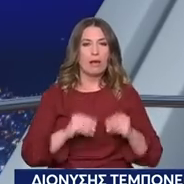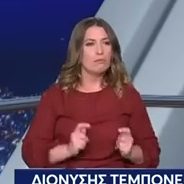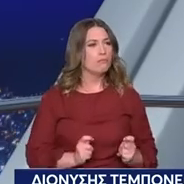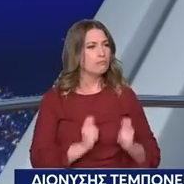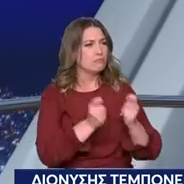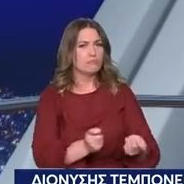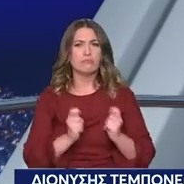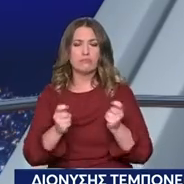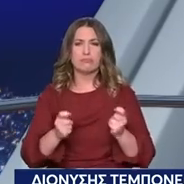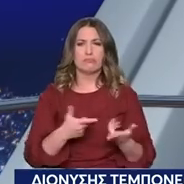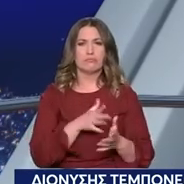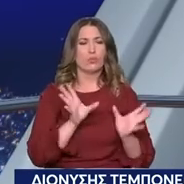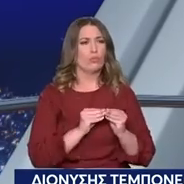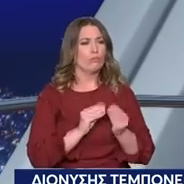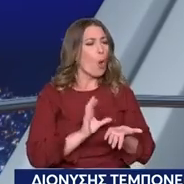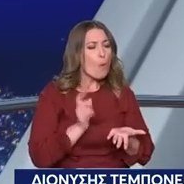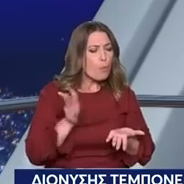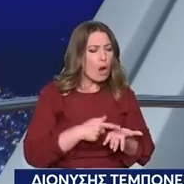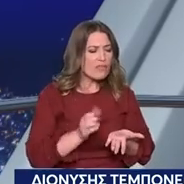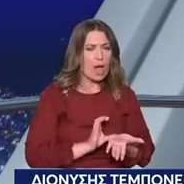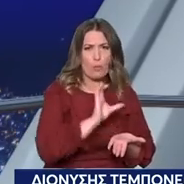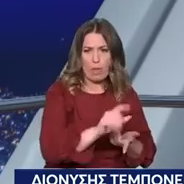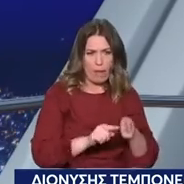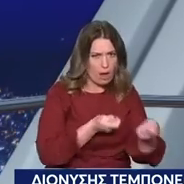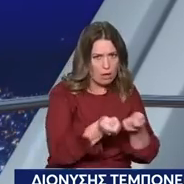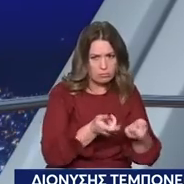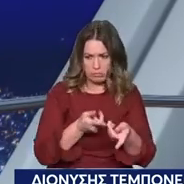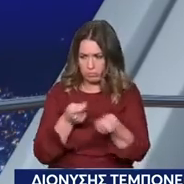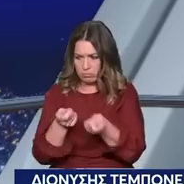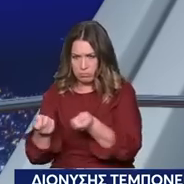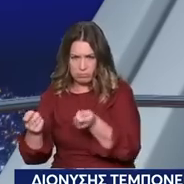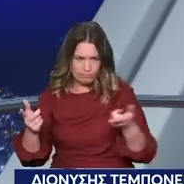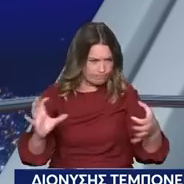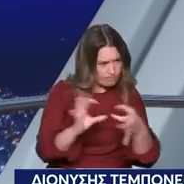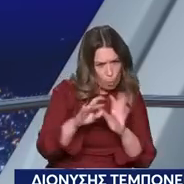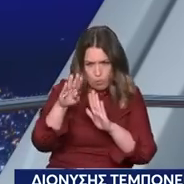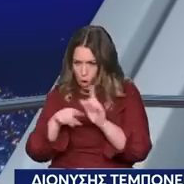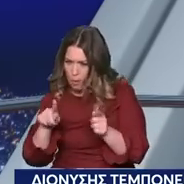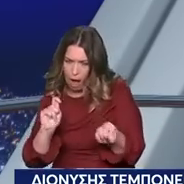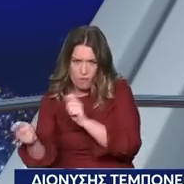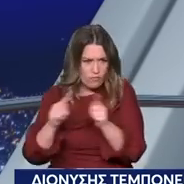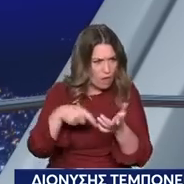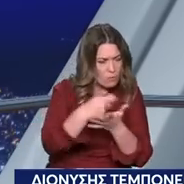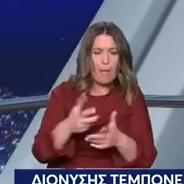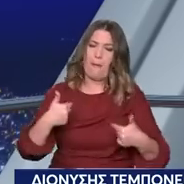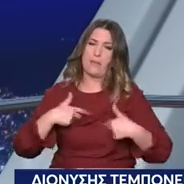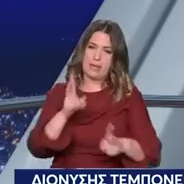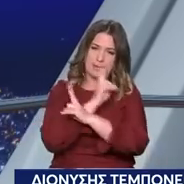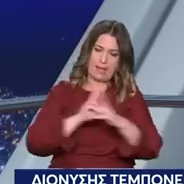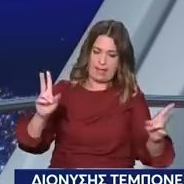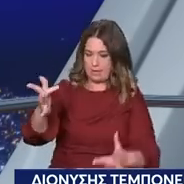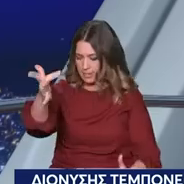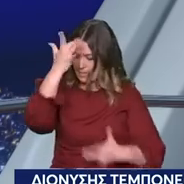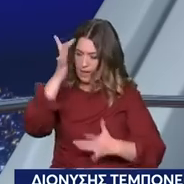με κατασπατάληση δημοσίου χρήματος και όλα αυτά μαζί μπορούν κάλλιστα να χρηματοδοτήσουν το πρόγραμμά μας. Εμείς έχουμε πει καθαρά σε όλους τους